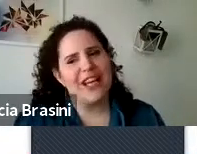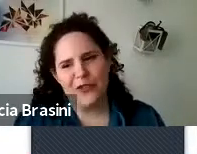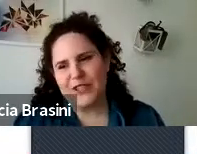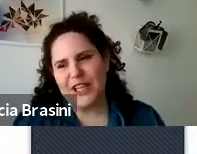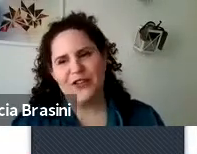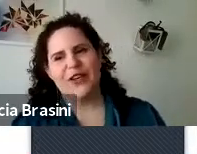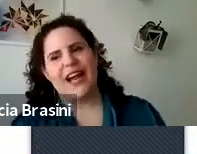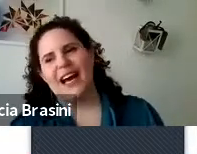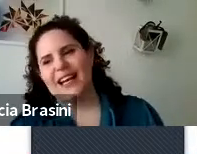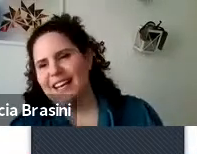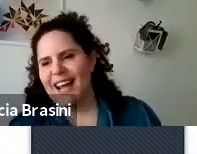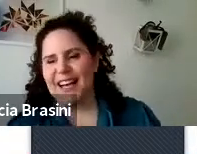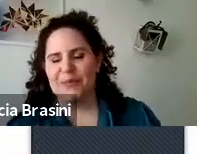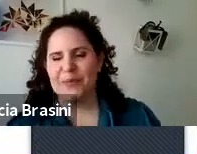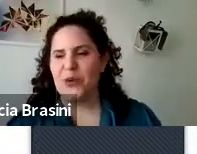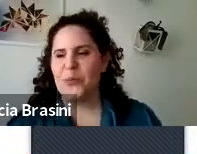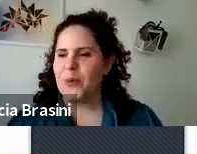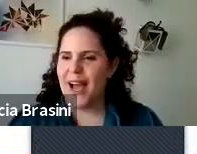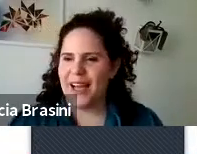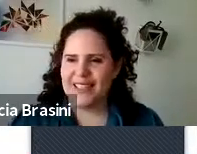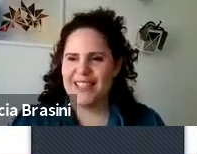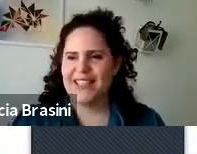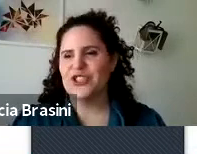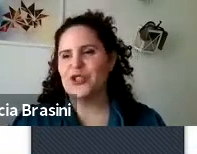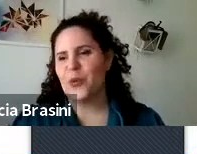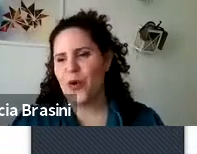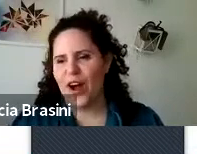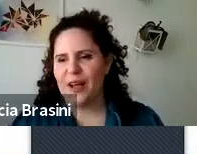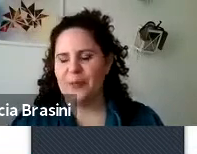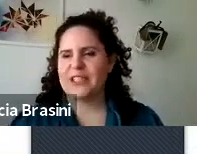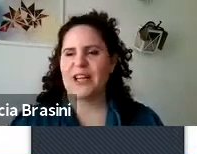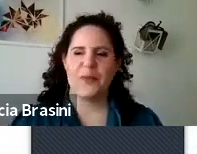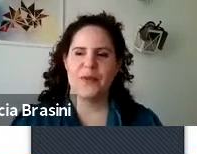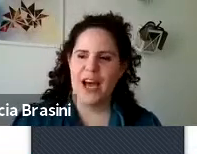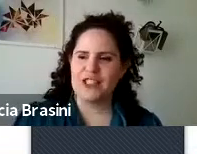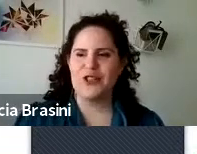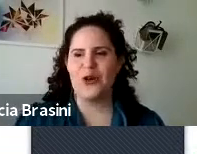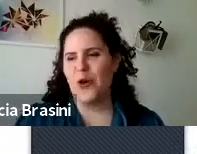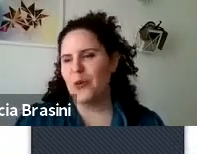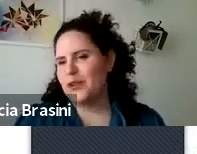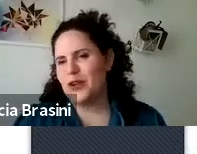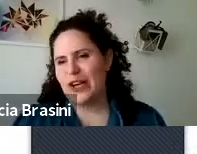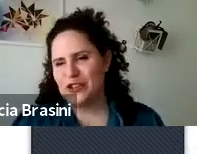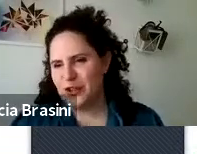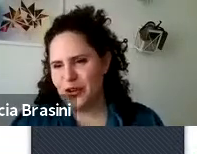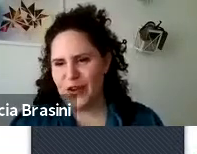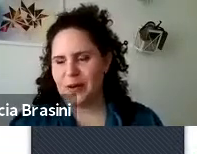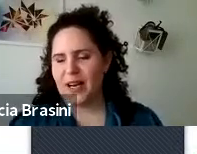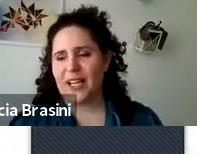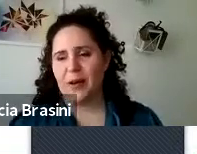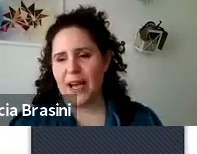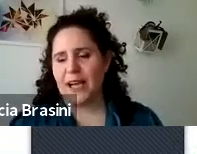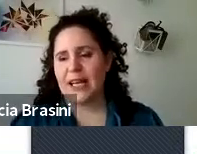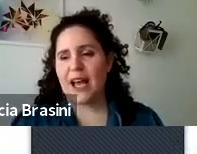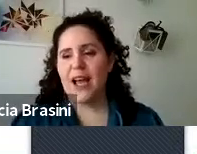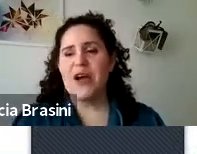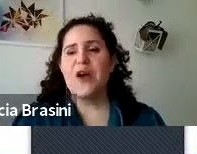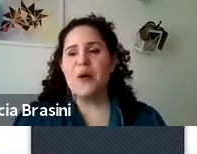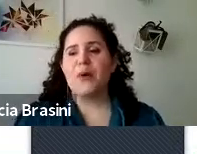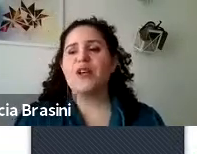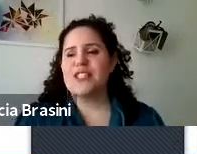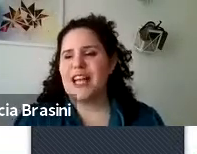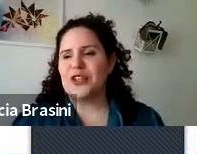non potevo telefonare alle mie compagne di scuola per cambiarci i compiti, anche solo fare una